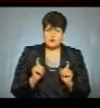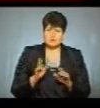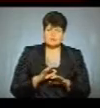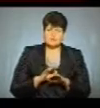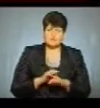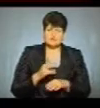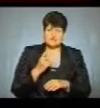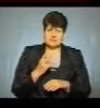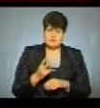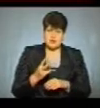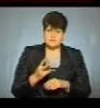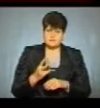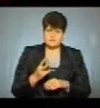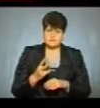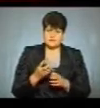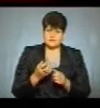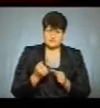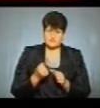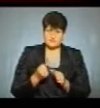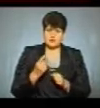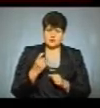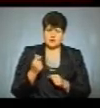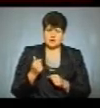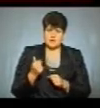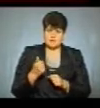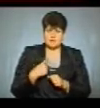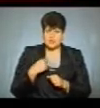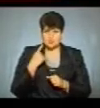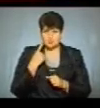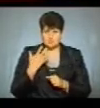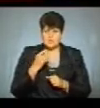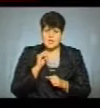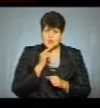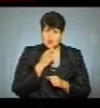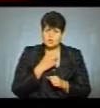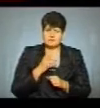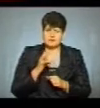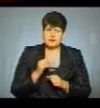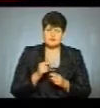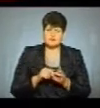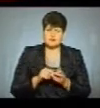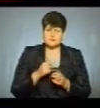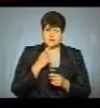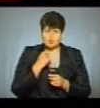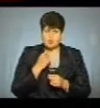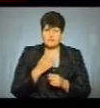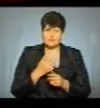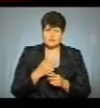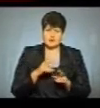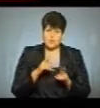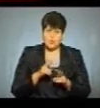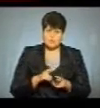проводить два аналізи забору. 100 гривень, я думаю, економія на аналізі крові і